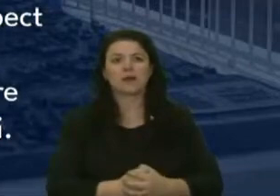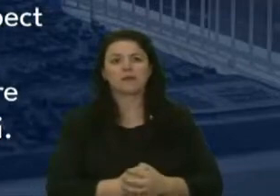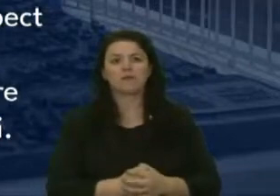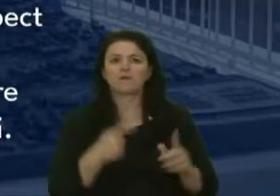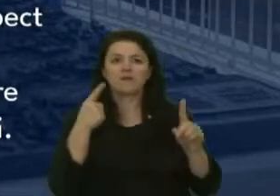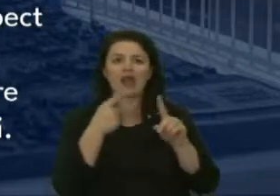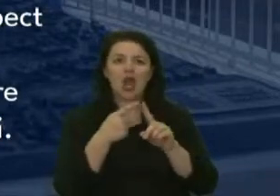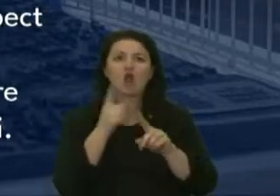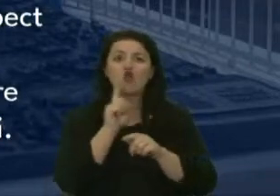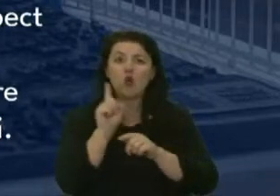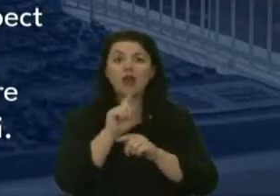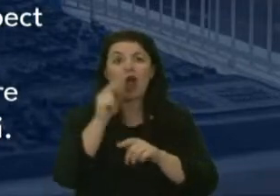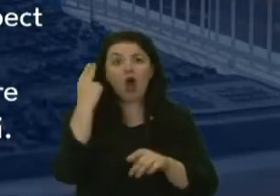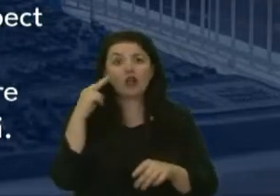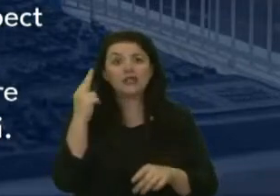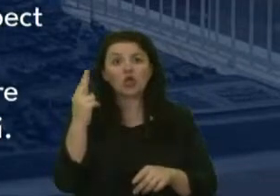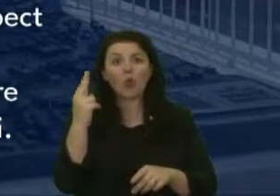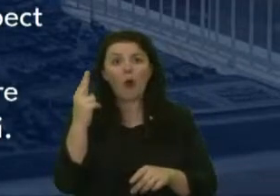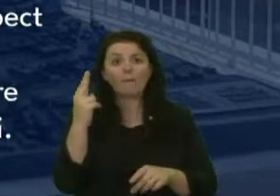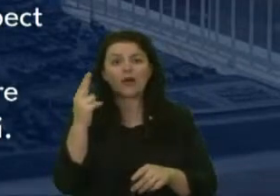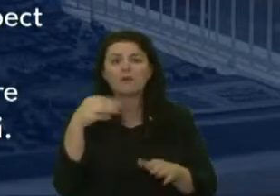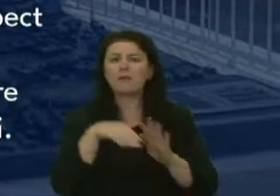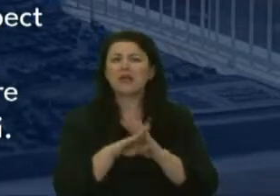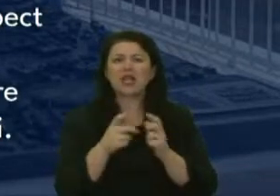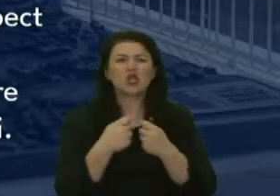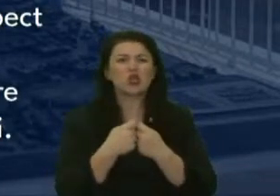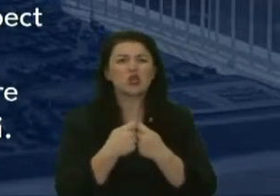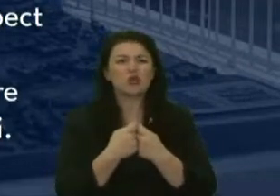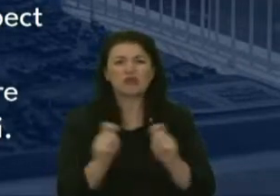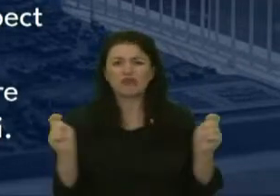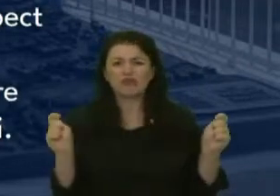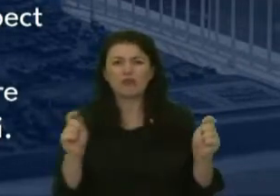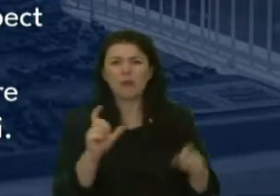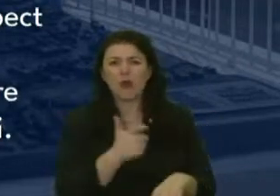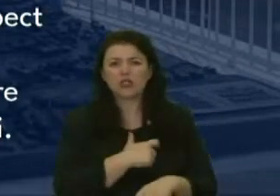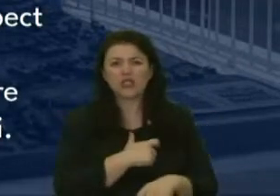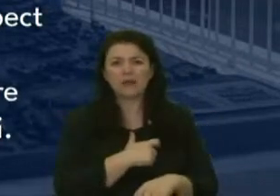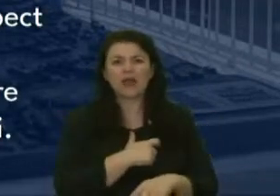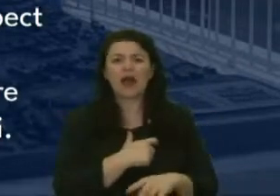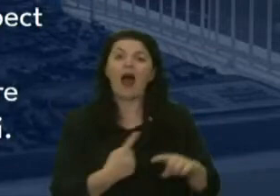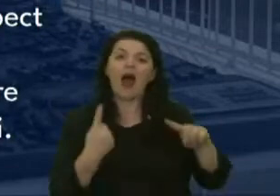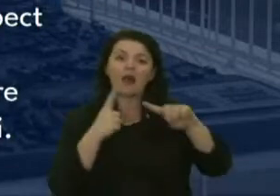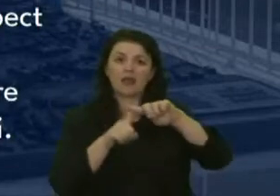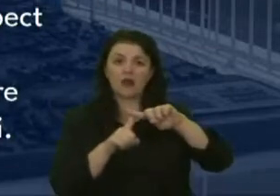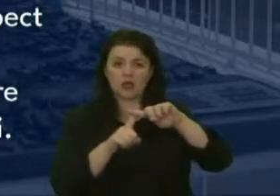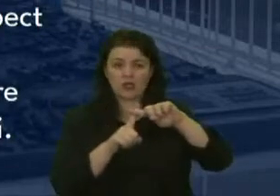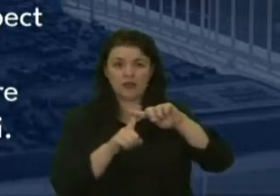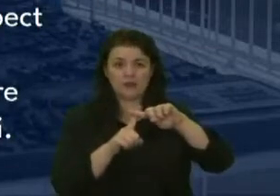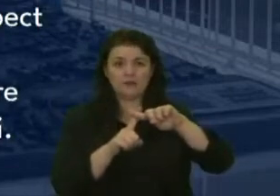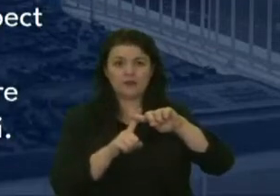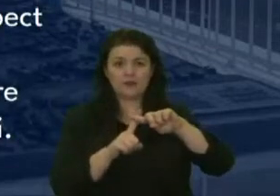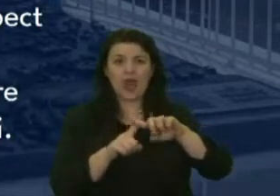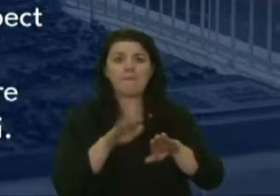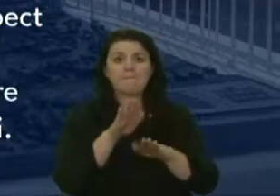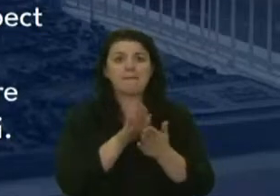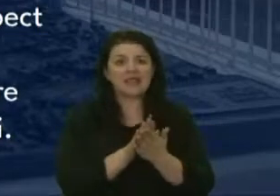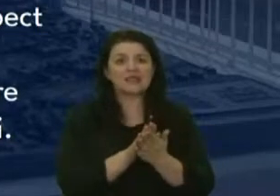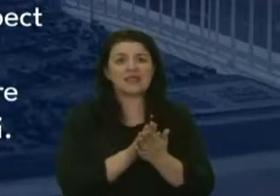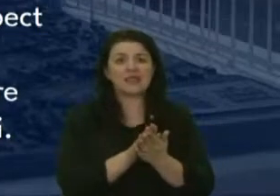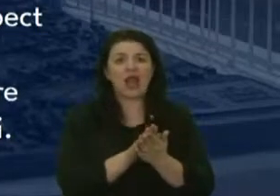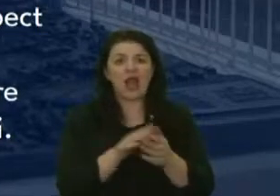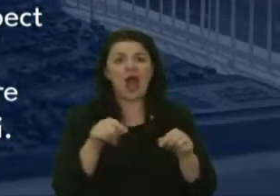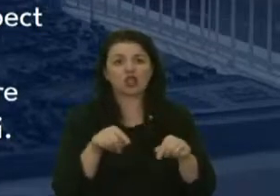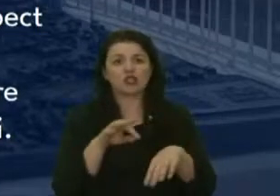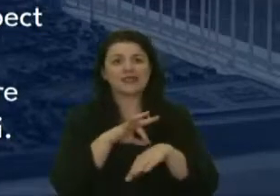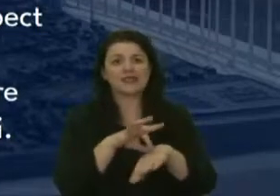aceste lucruri bune să le continuăm prin toate mijloacele posibile și să mai adăugăm în plus lucruri bune care să mențină acest